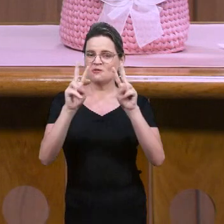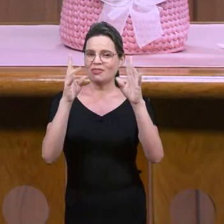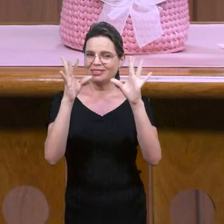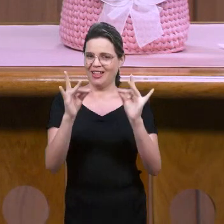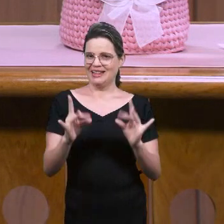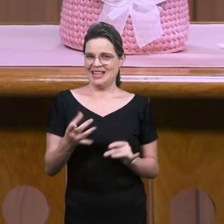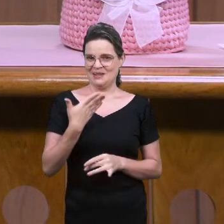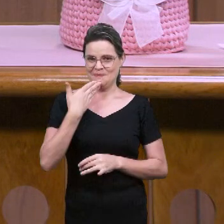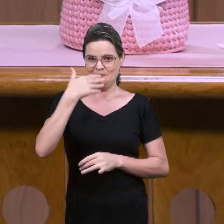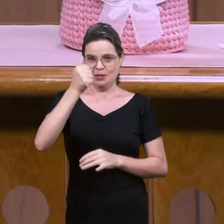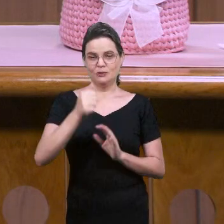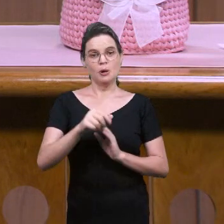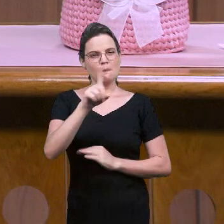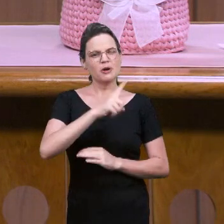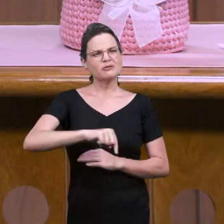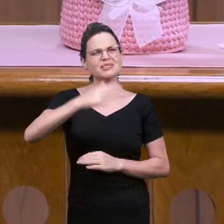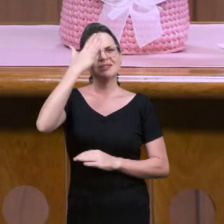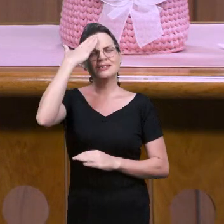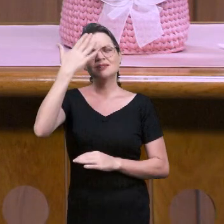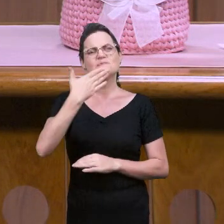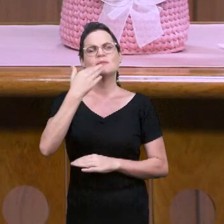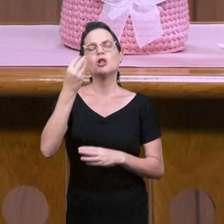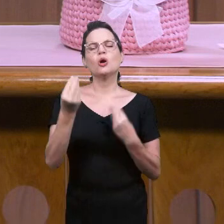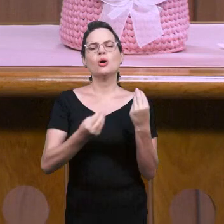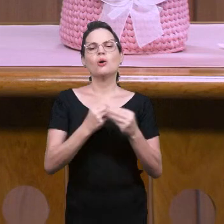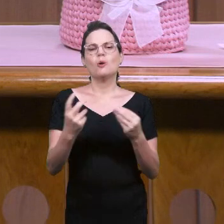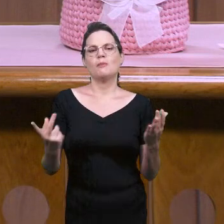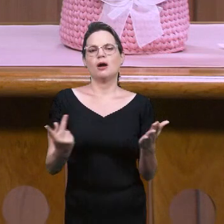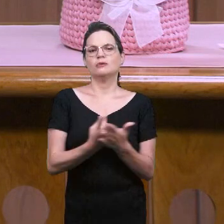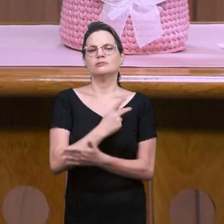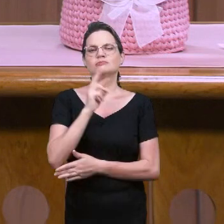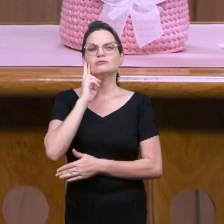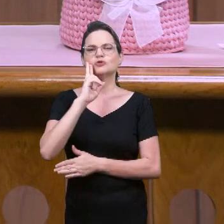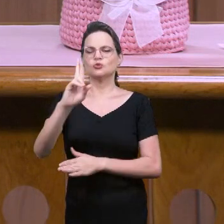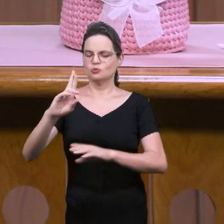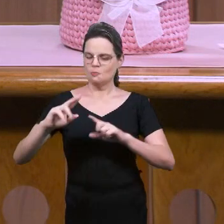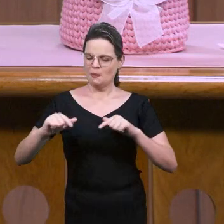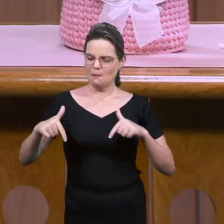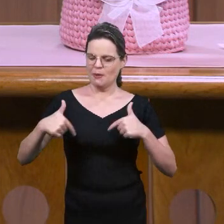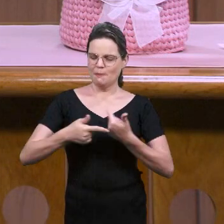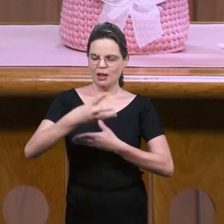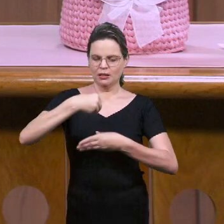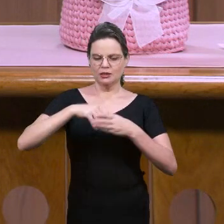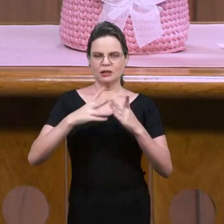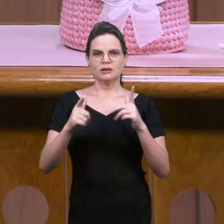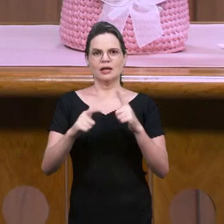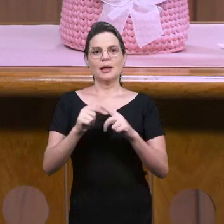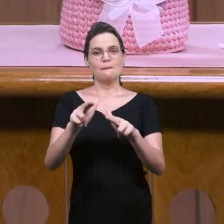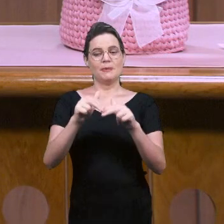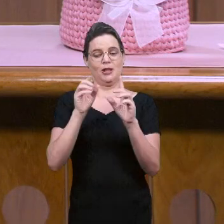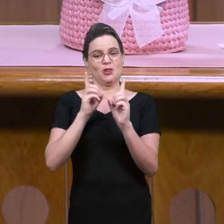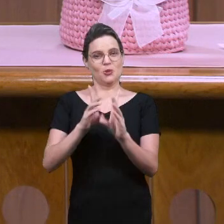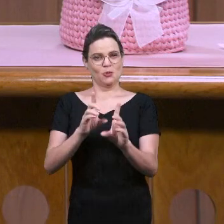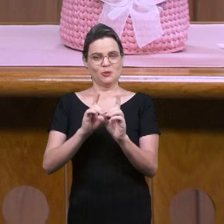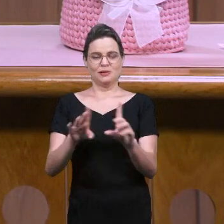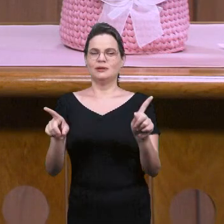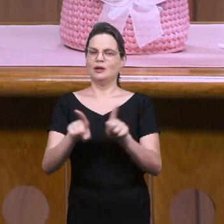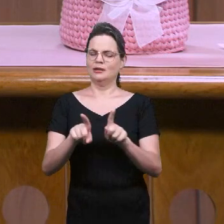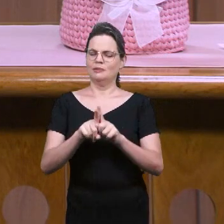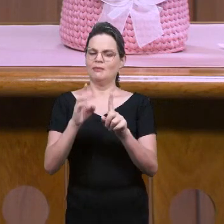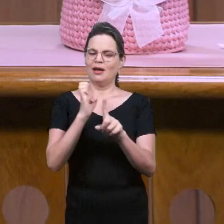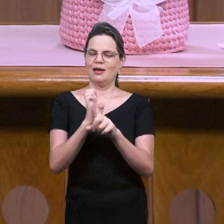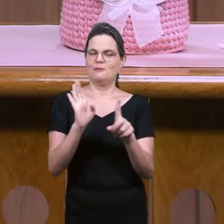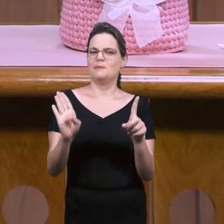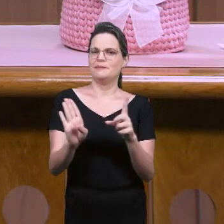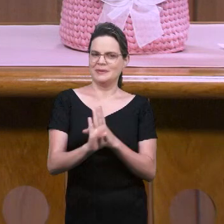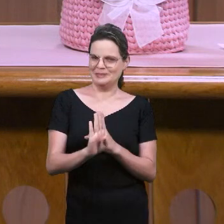avec plus de détails afin d'avoir une idée la manière comme le Seigneur il opère dans les églises à travers la doctrine, à travers l'école